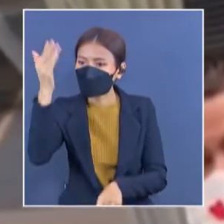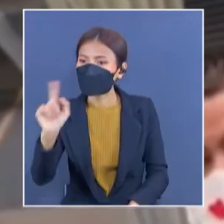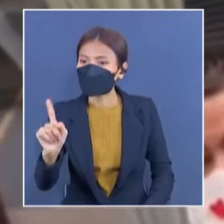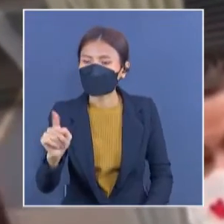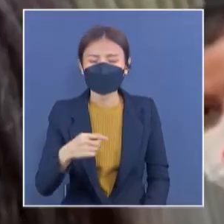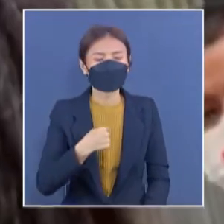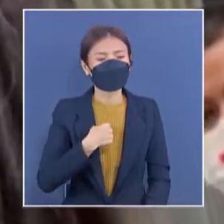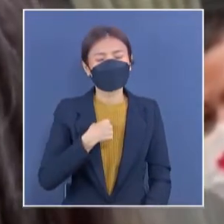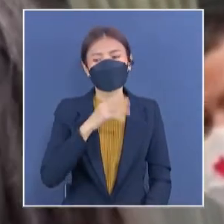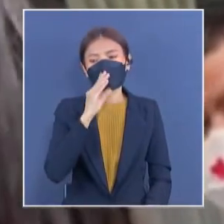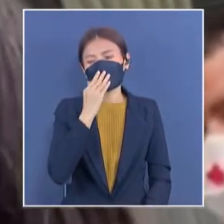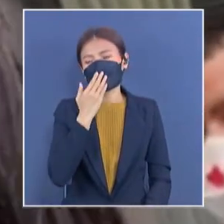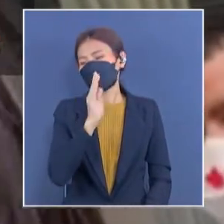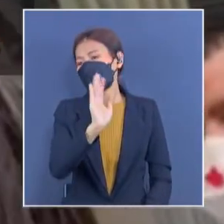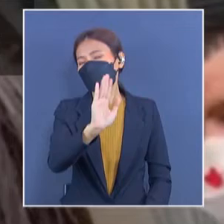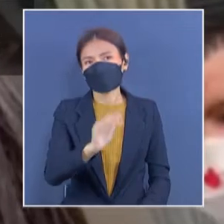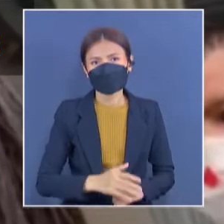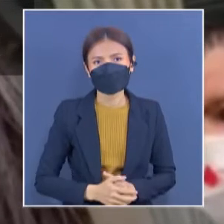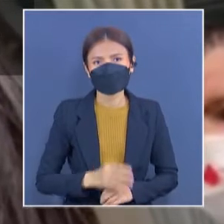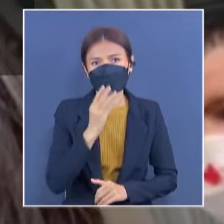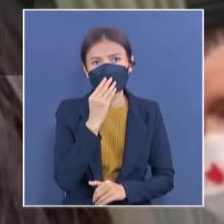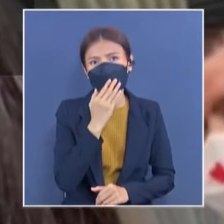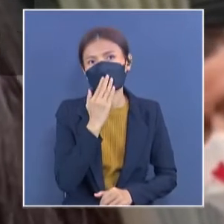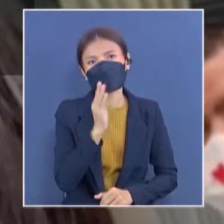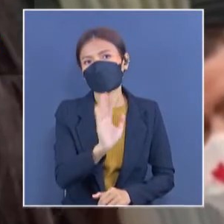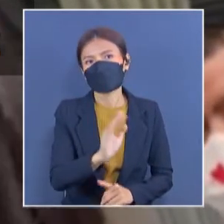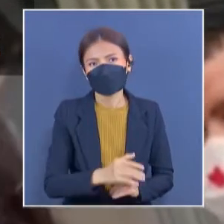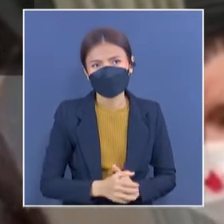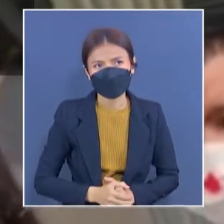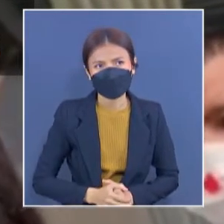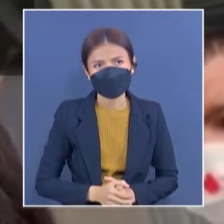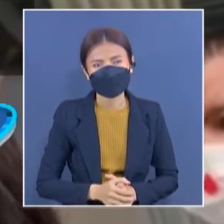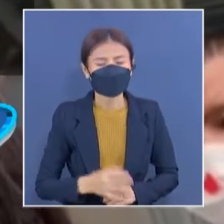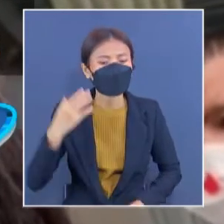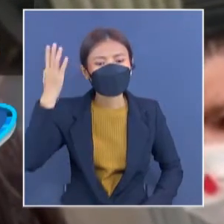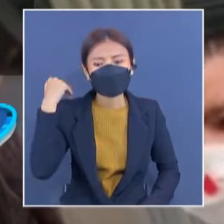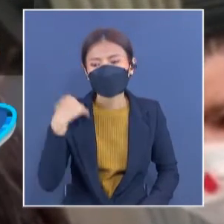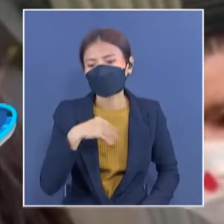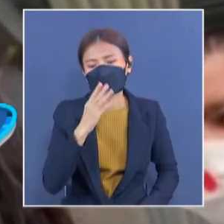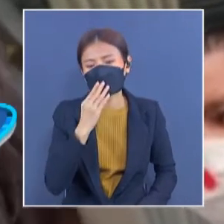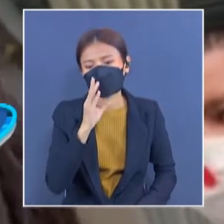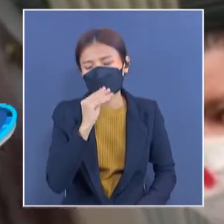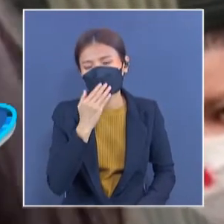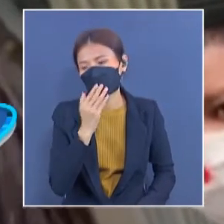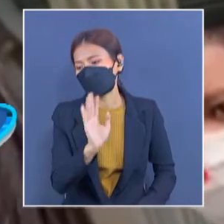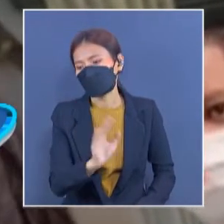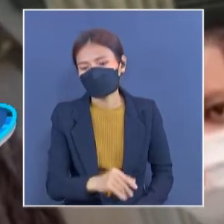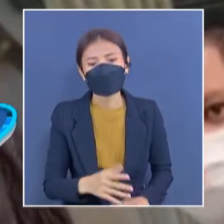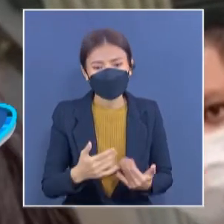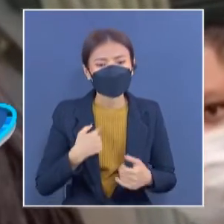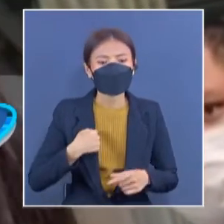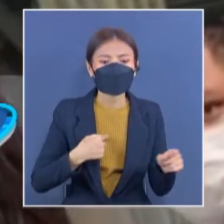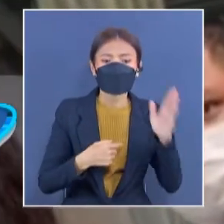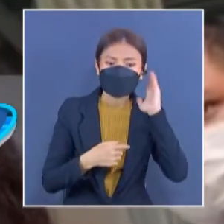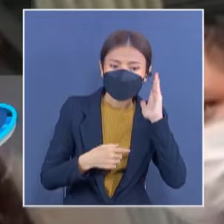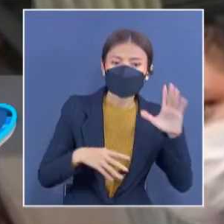มดแล้วเนาะ อ่ะเขาก็เองก็ไม่อยากให้ไปขุดคุยถึงเหตุการณ์ที่เกิดขึ้นในวันนั้นเอารู้แต่ว่ายอมรับฝ่ายหญิงก็ยอม